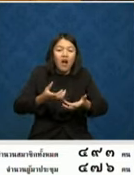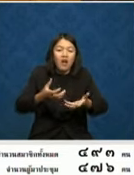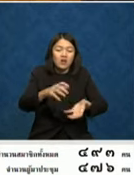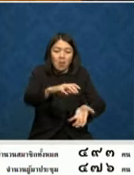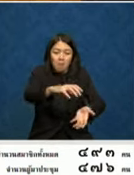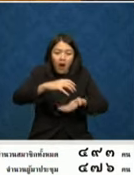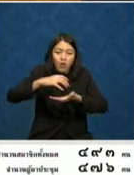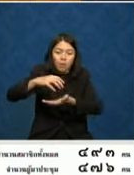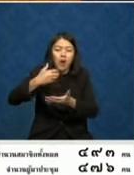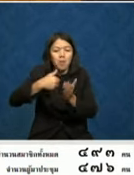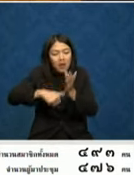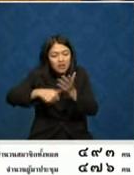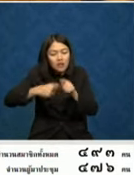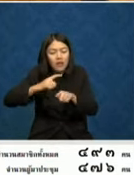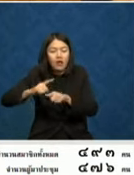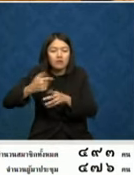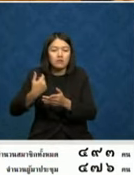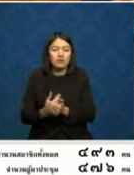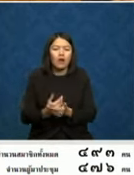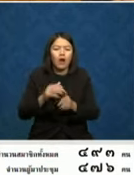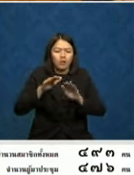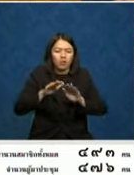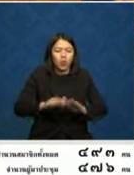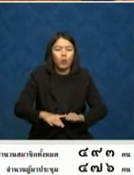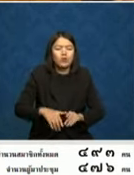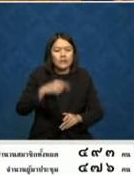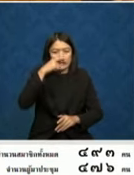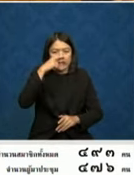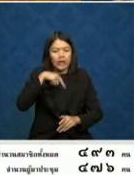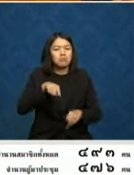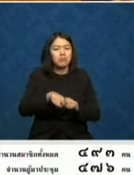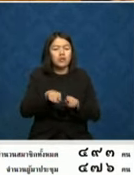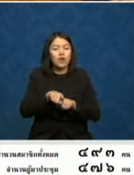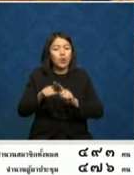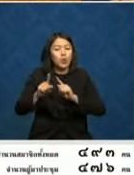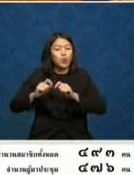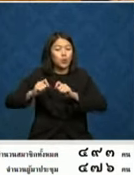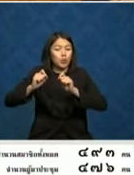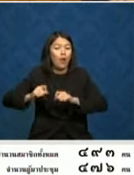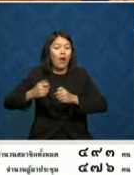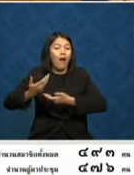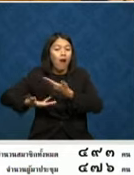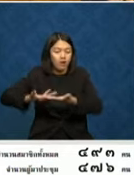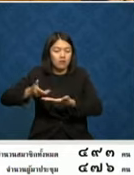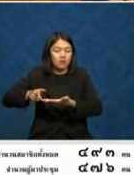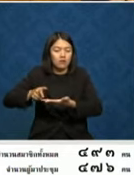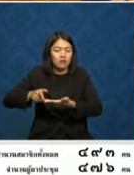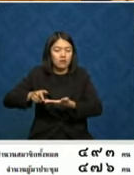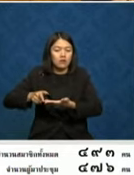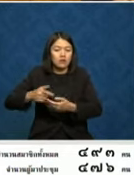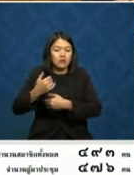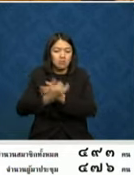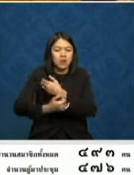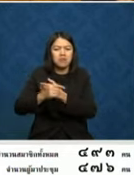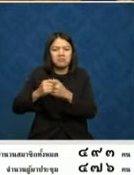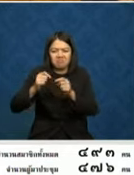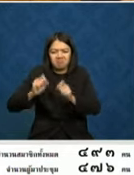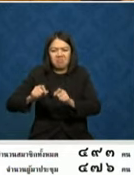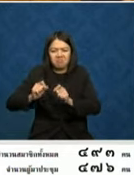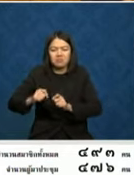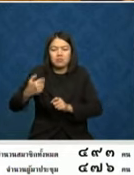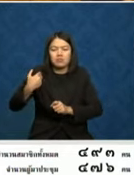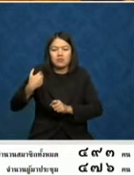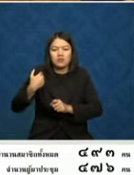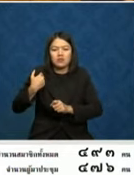ดเก็บที่ได้ลดลงเพราะว่าประเทศไทยเองก็มีการทำข้อตกลงการค้าระหว่างประเทศจำนวนมากโดยเฉพ